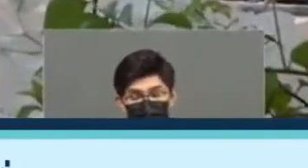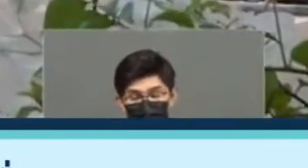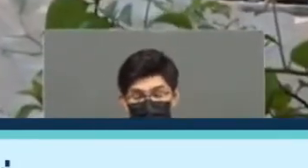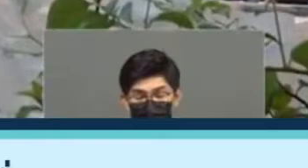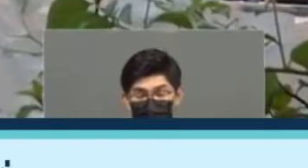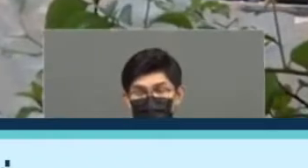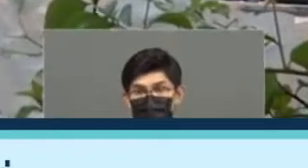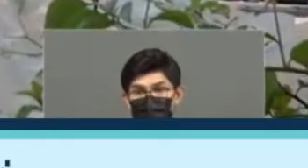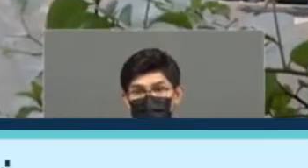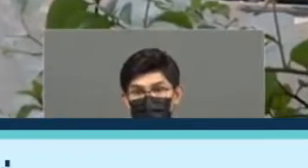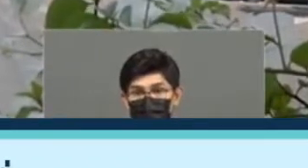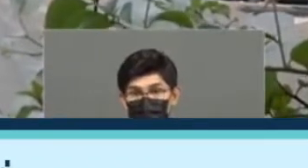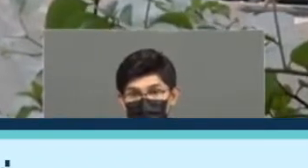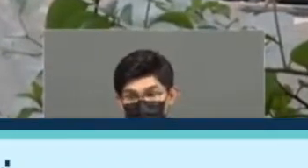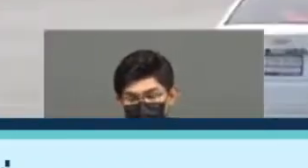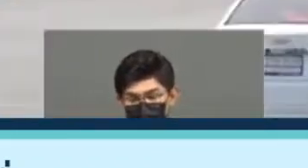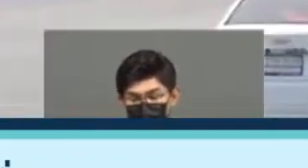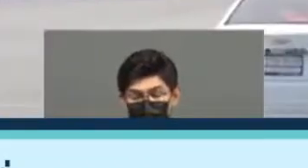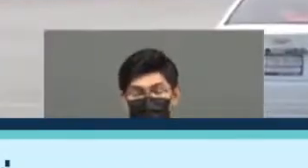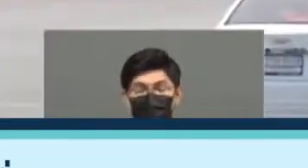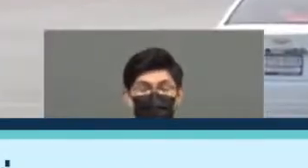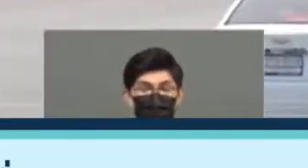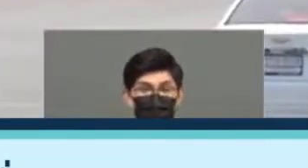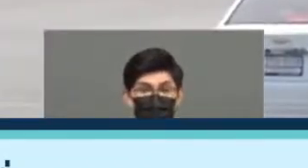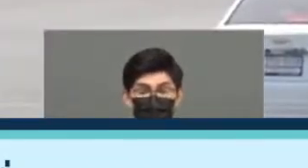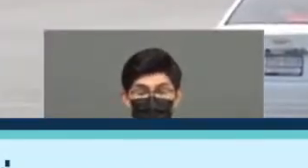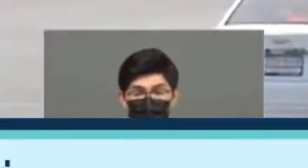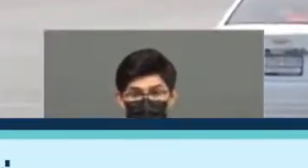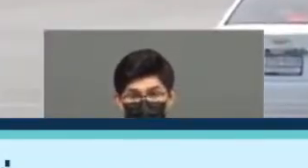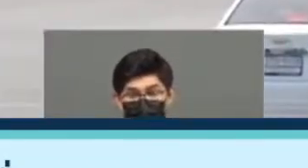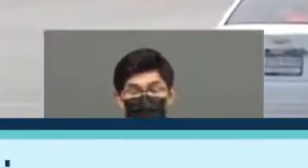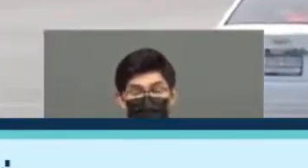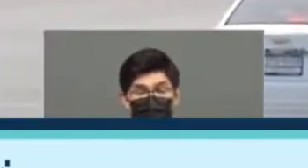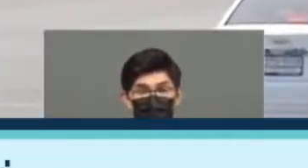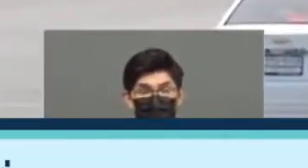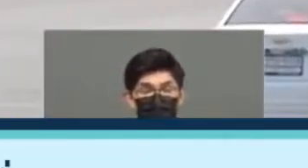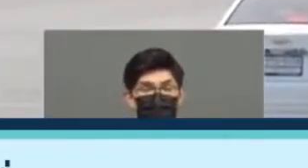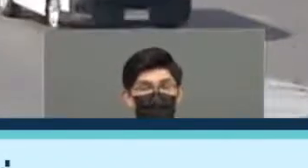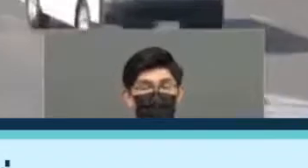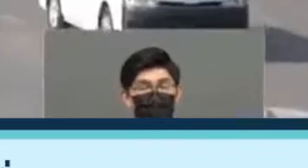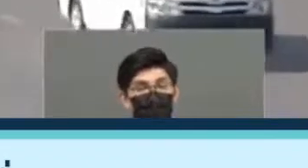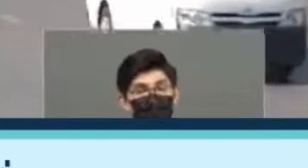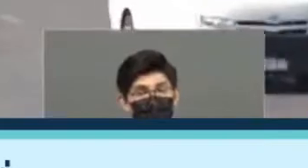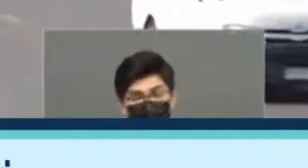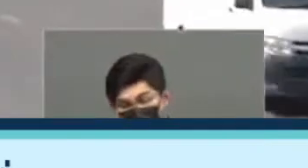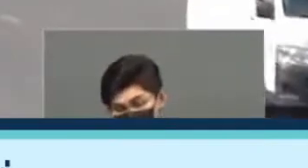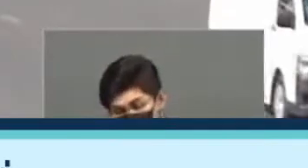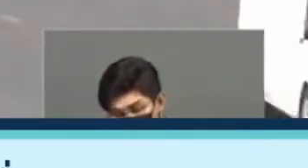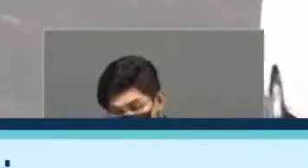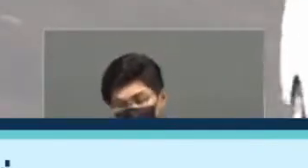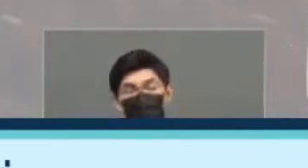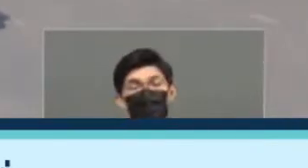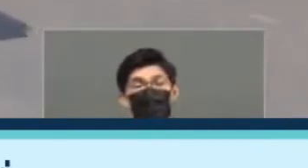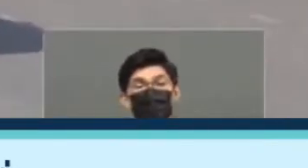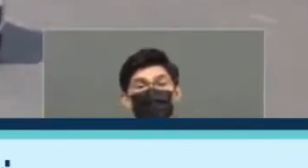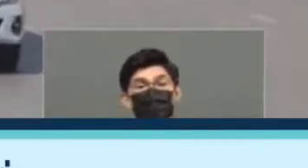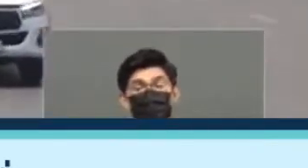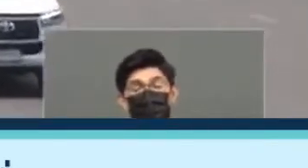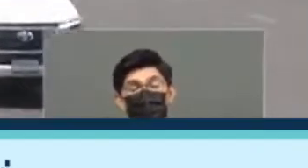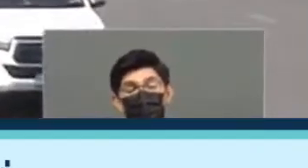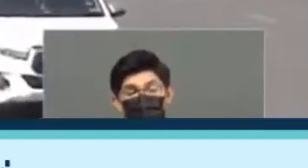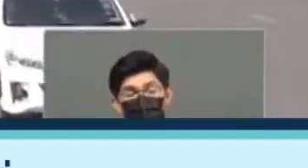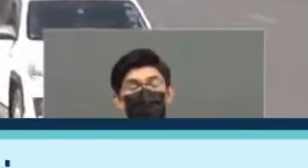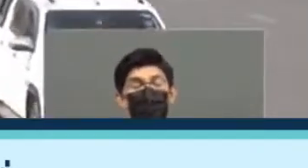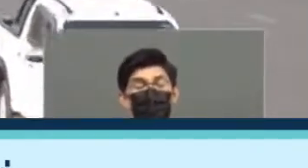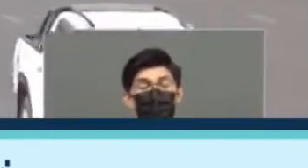ฉบับครอบคลุม64%ของการค้าทั้งหมดของประเทศหากไทยเข้าร่วมความตกลงการค้ากับ EFTA จะเป็นประโย